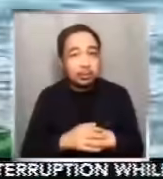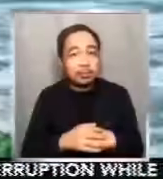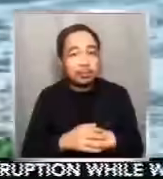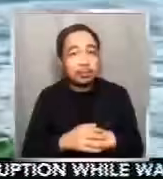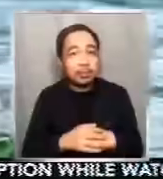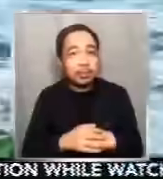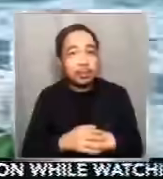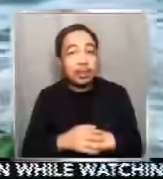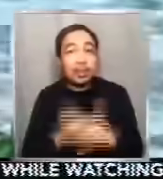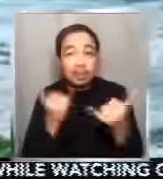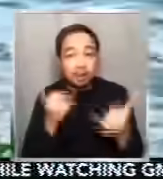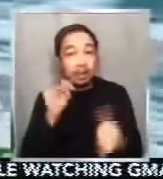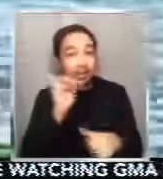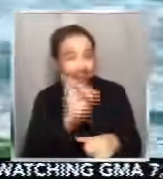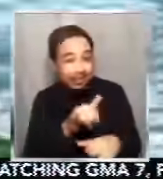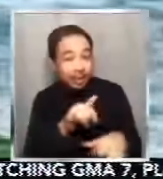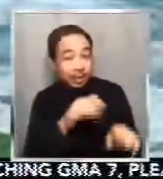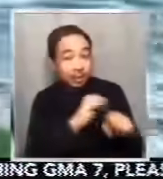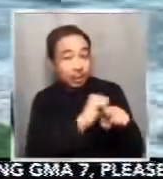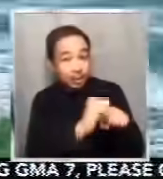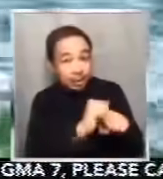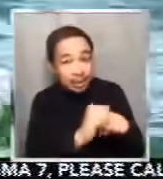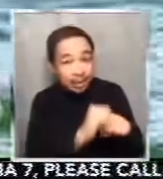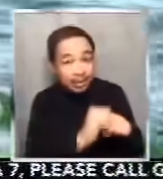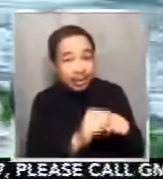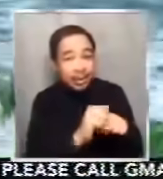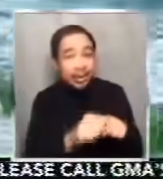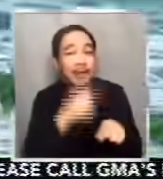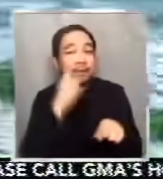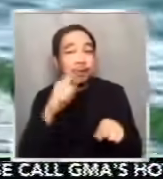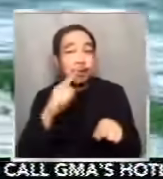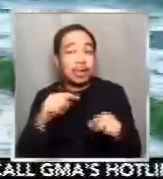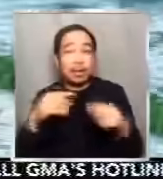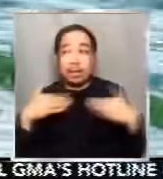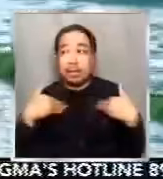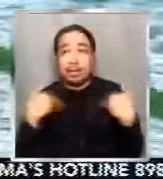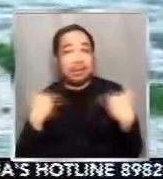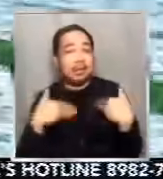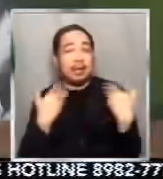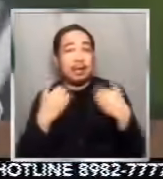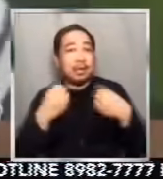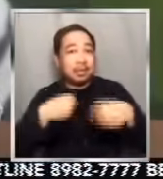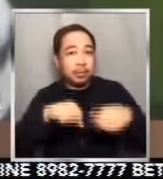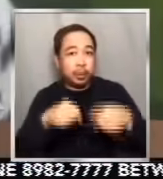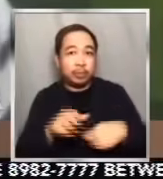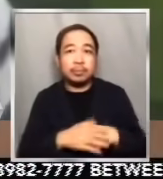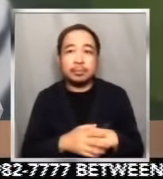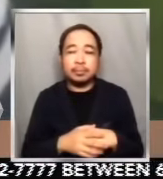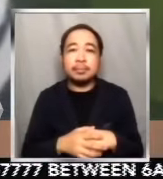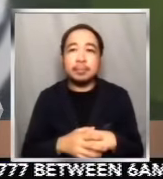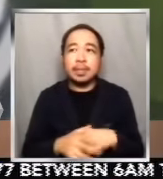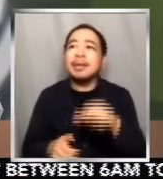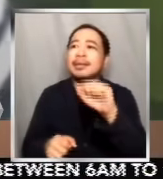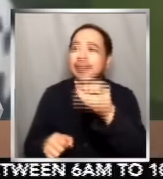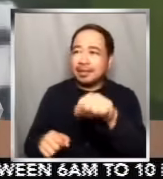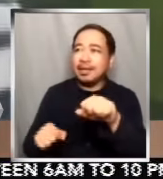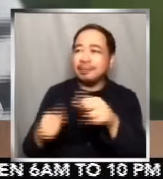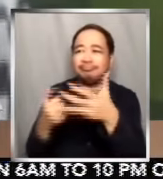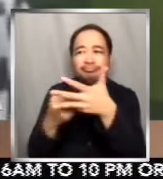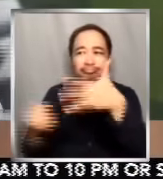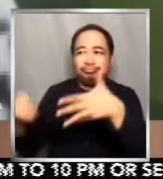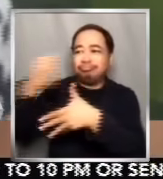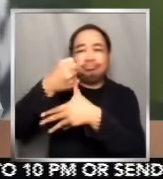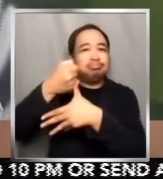doon magte-training ang mga bata natin. World class nga naman. Maganda talaga yung facilities.